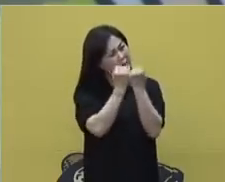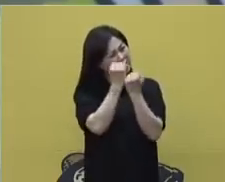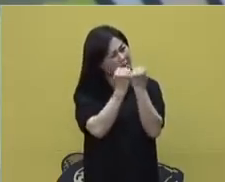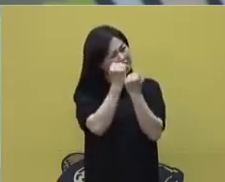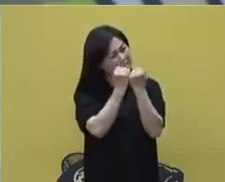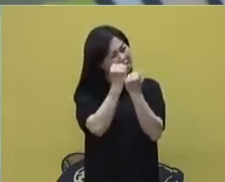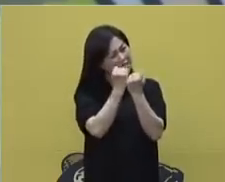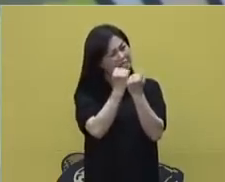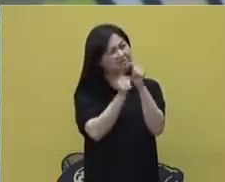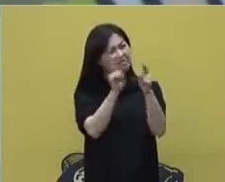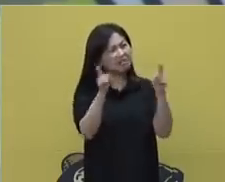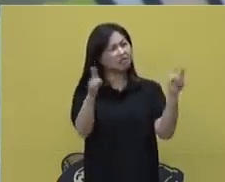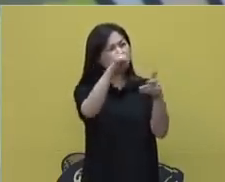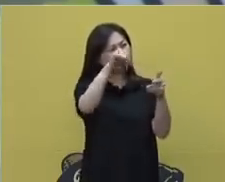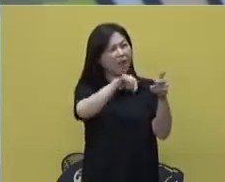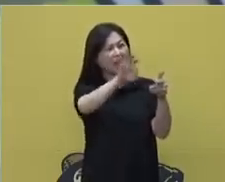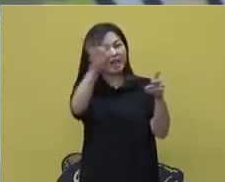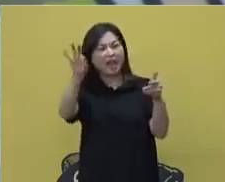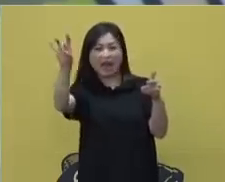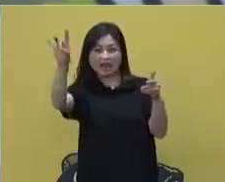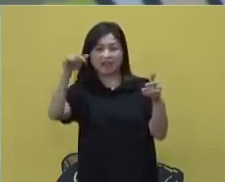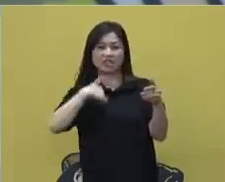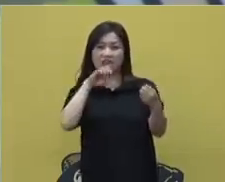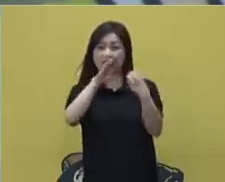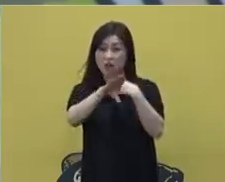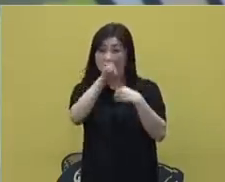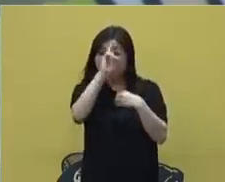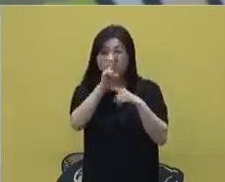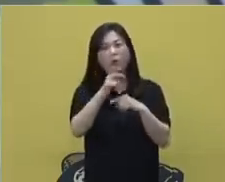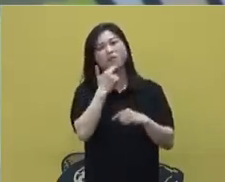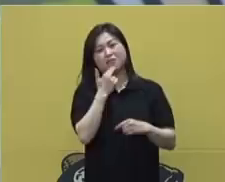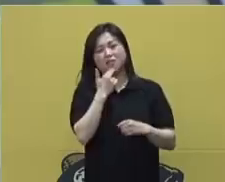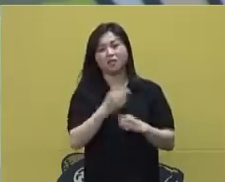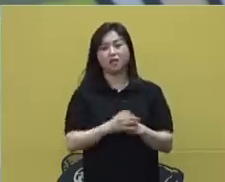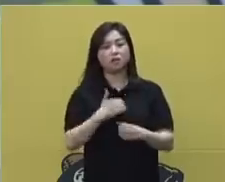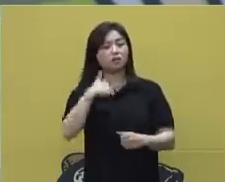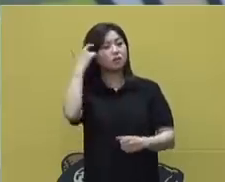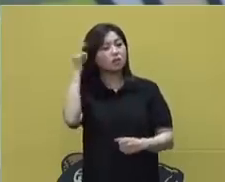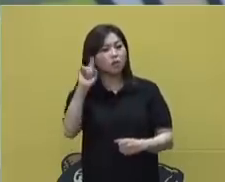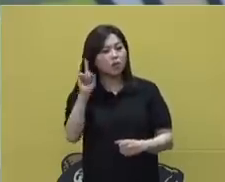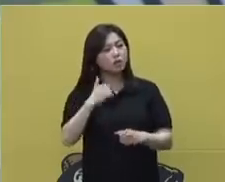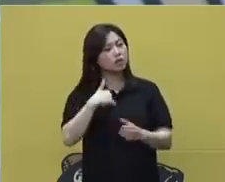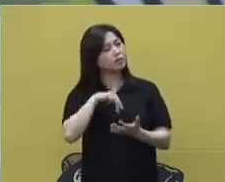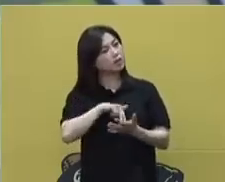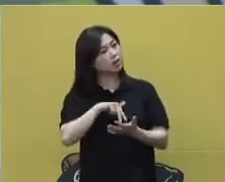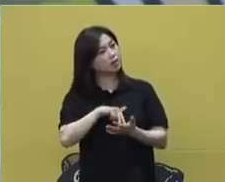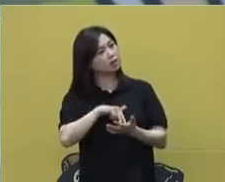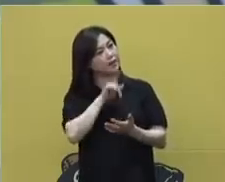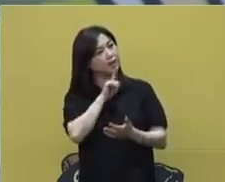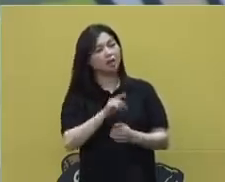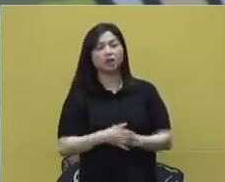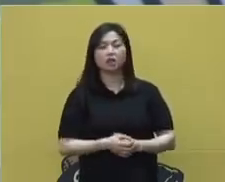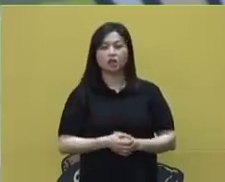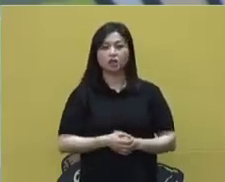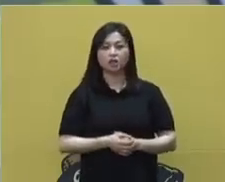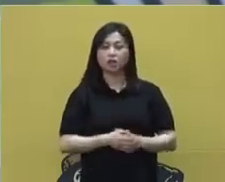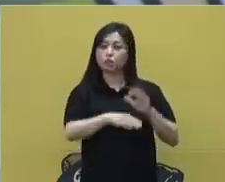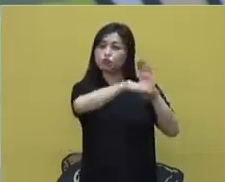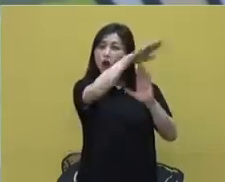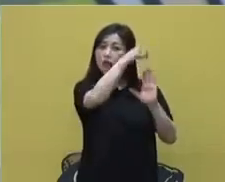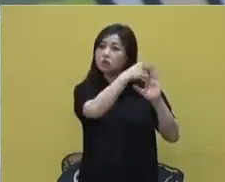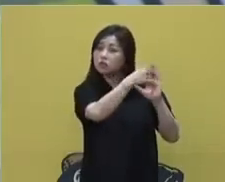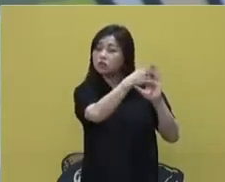있지는 않습니다. 그렇지만 제가 보는 이제 생각 그 견해에서 말씀을 드리면은